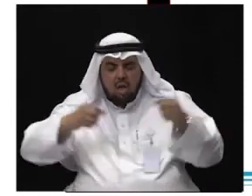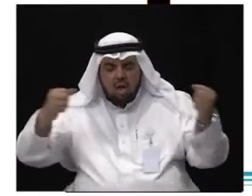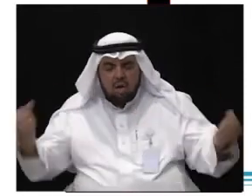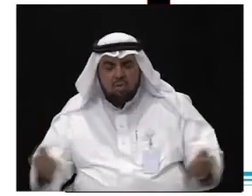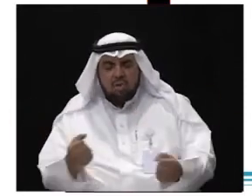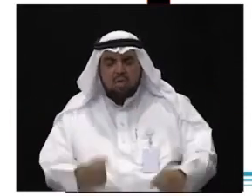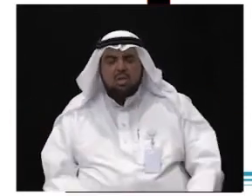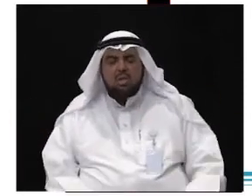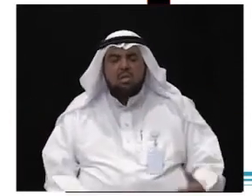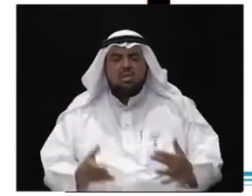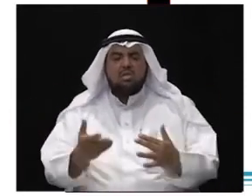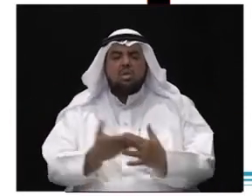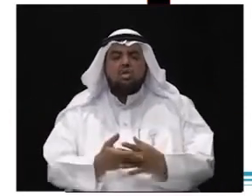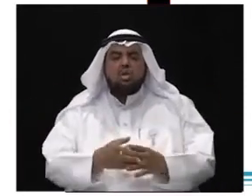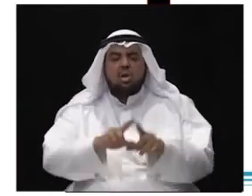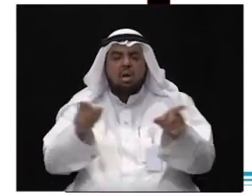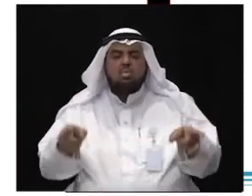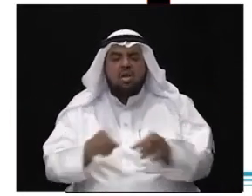مراجعاتنا للجزء المحدد.